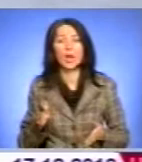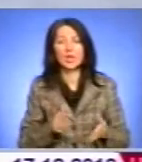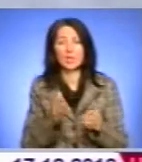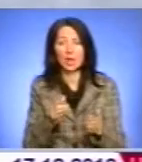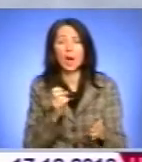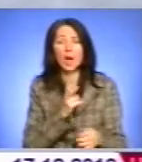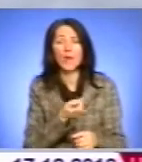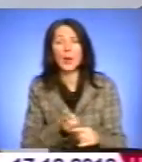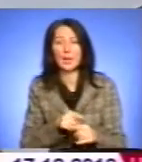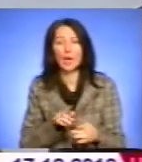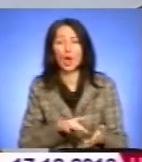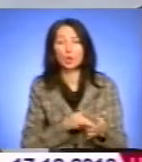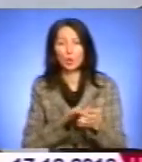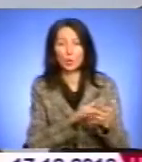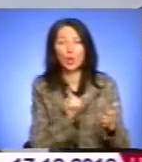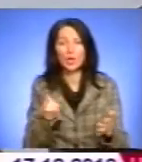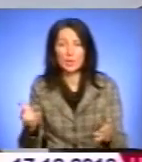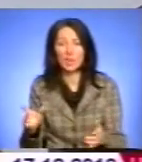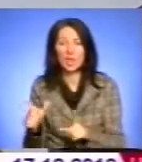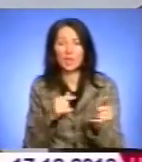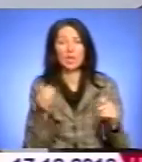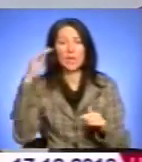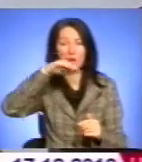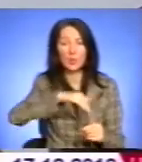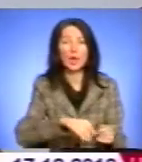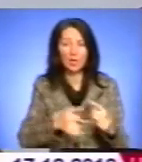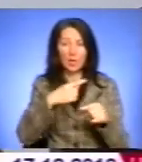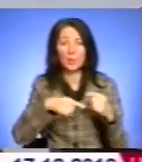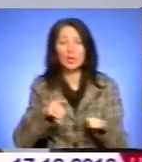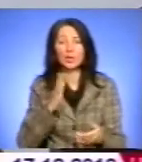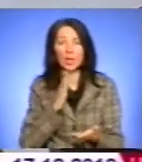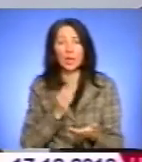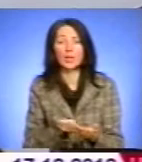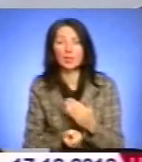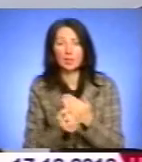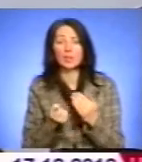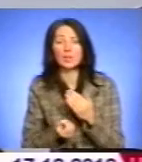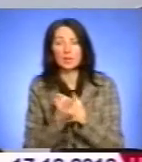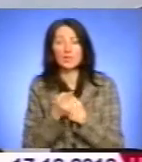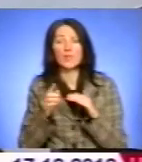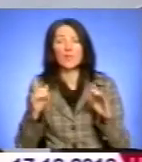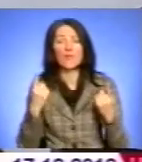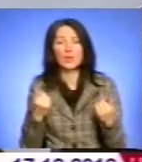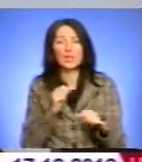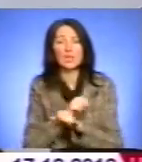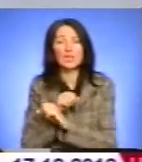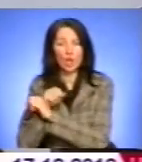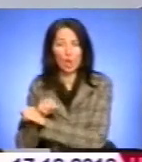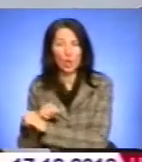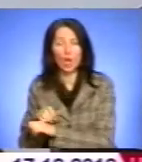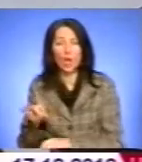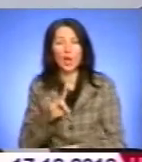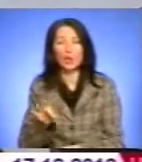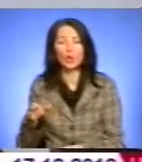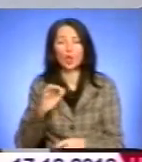в Карпати і звідти. Сталися великі затори в районі на дорозі Дружба Теребулянська і